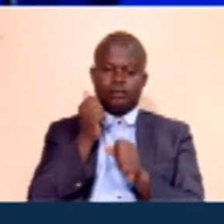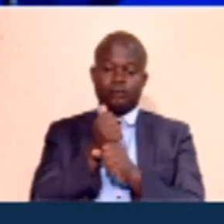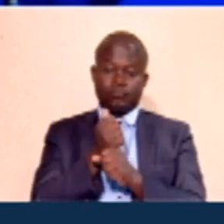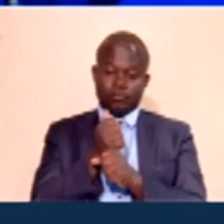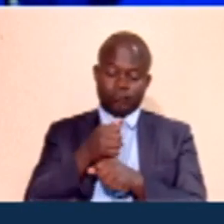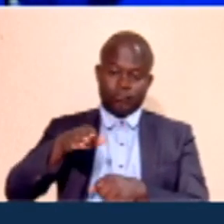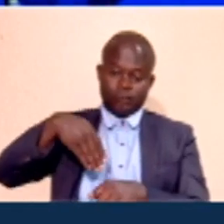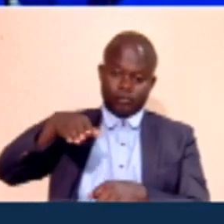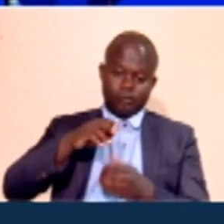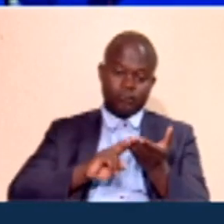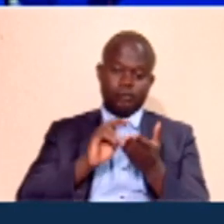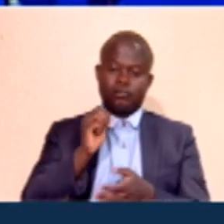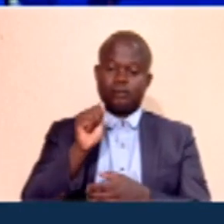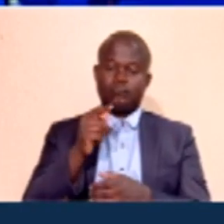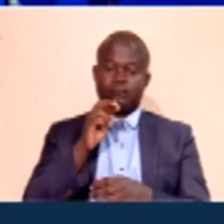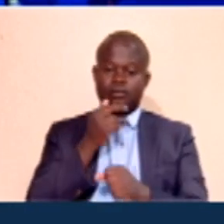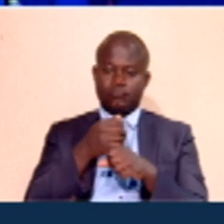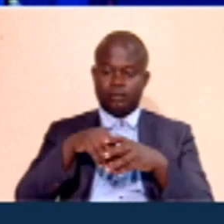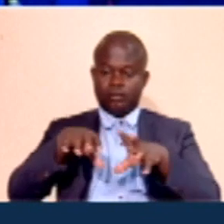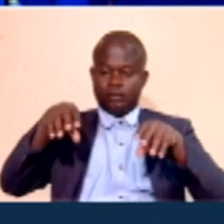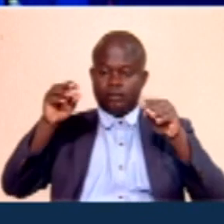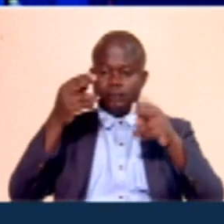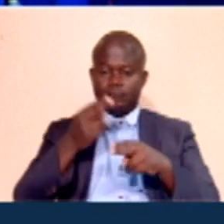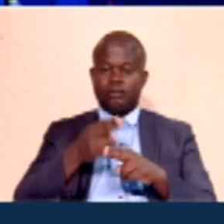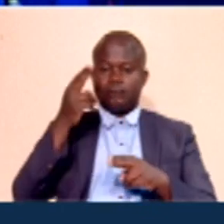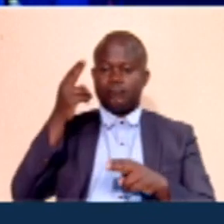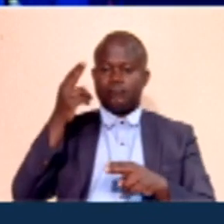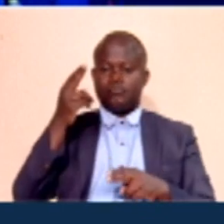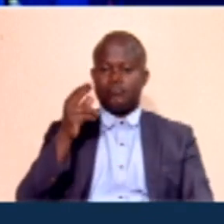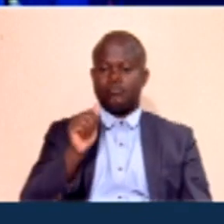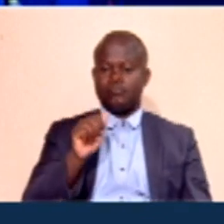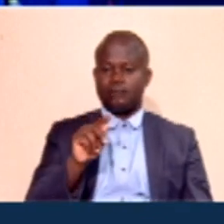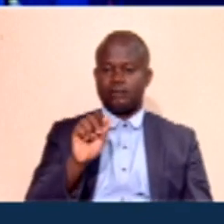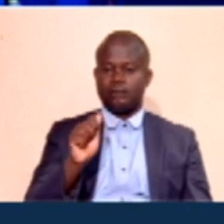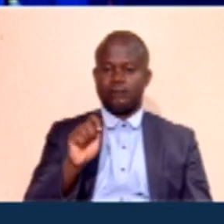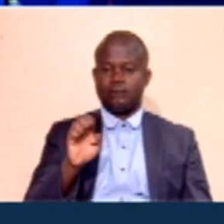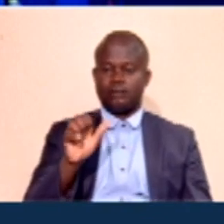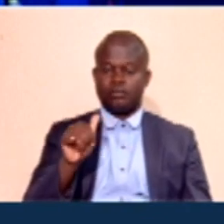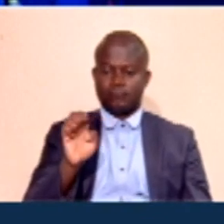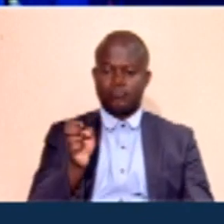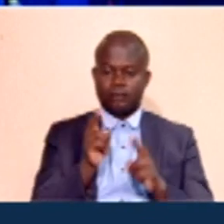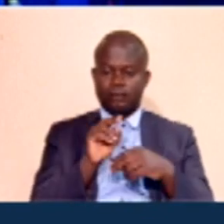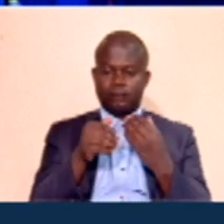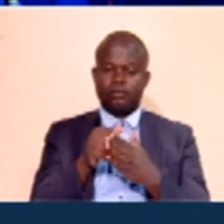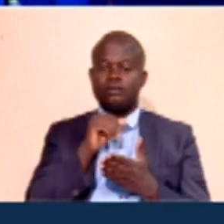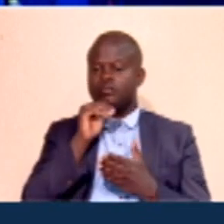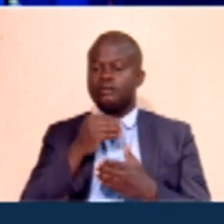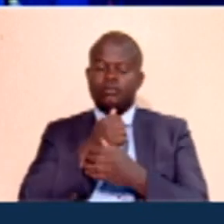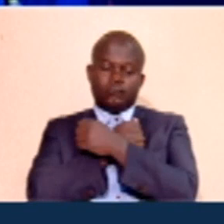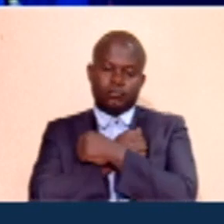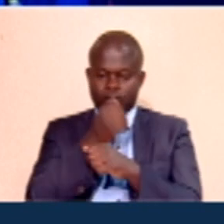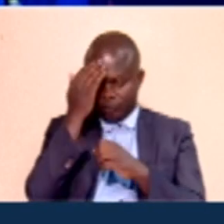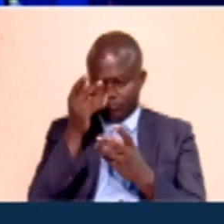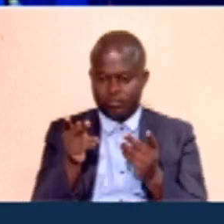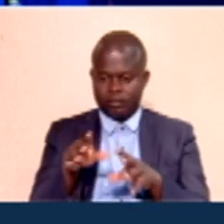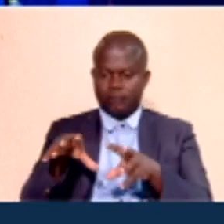imbabura ngo ikoresha amakara akorwa mu byatsi bizwi ku izina ry'akateye. Kandi ibi byatsi ubundi aborozi babyinubiraga ko aho